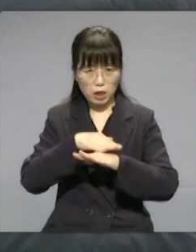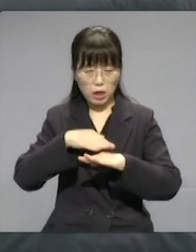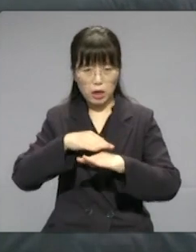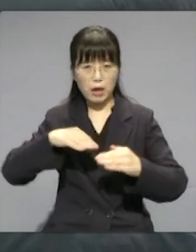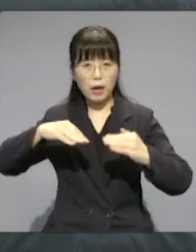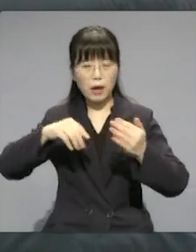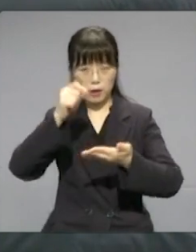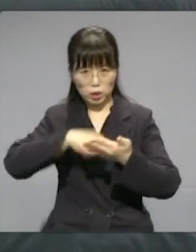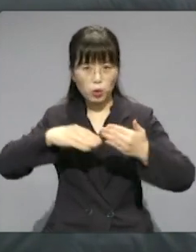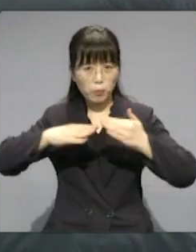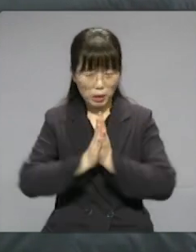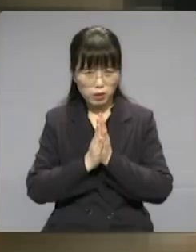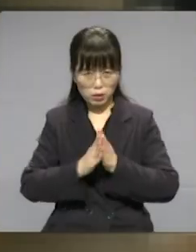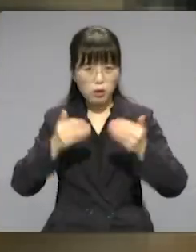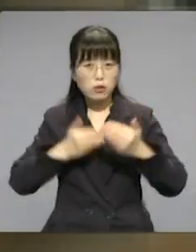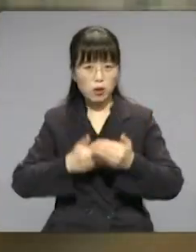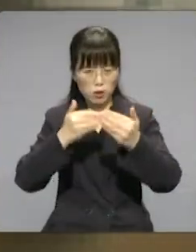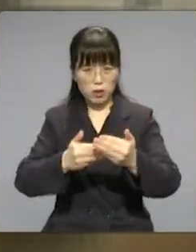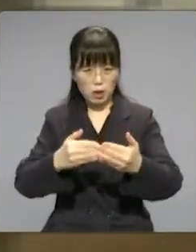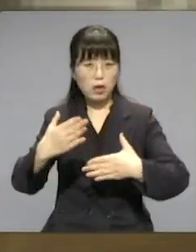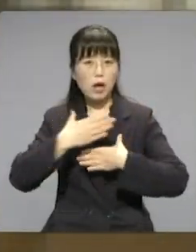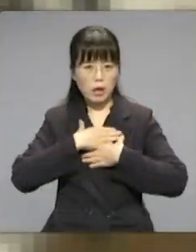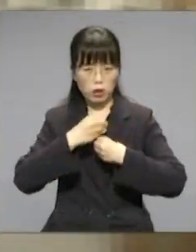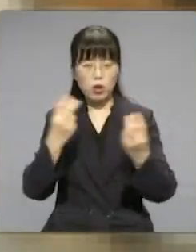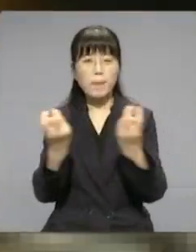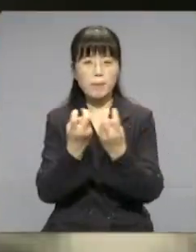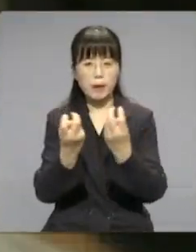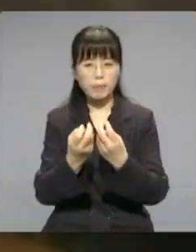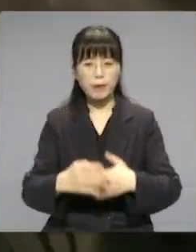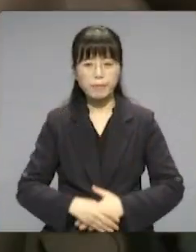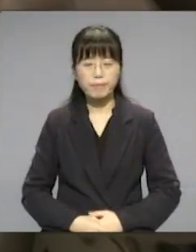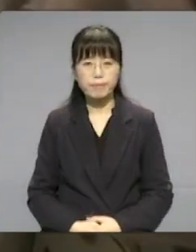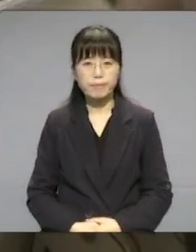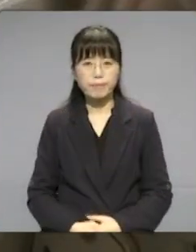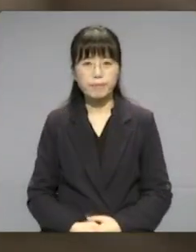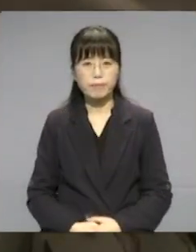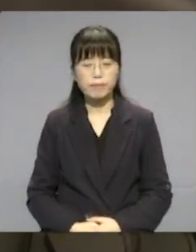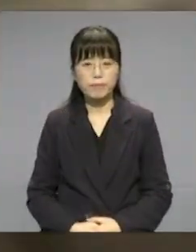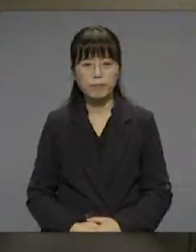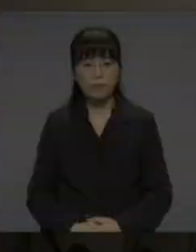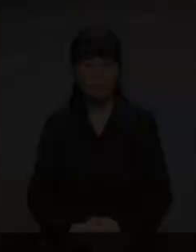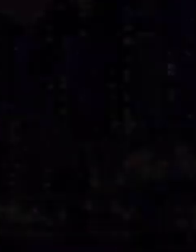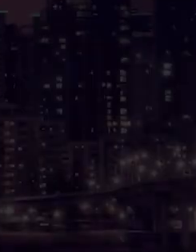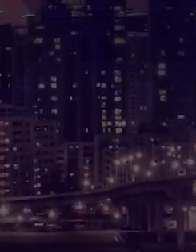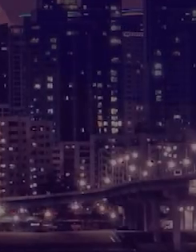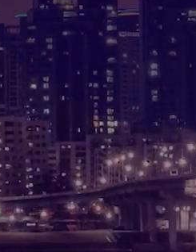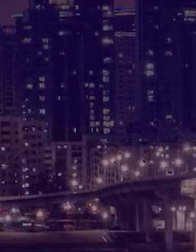절차를 진행하는 것이 가장 안전한 방법입니다. OBS 뉴스 황정환입니다.